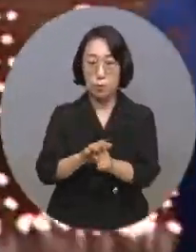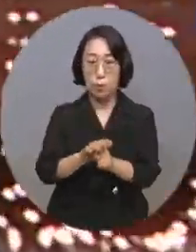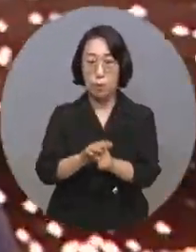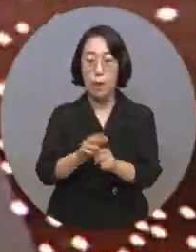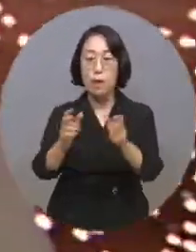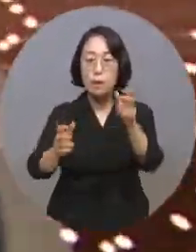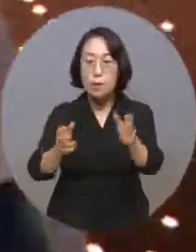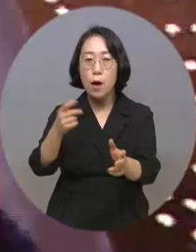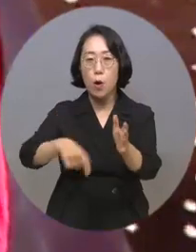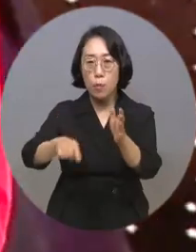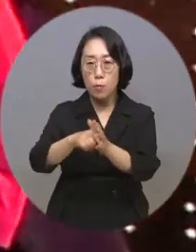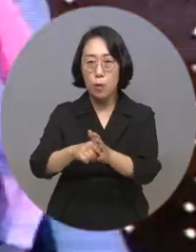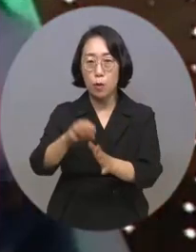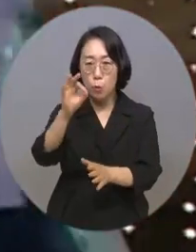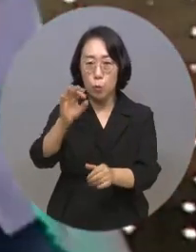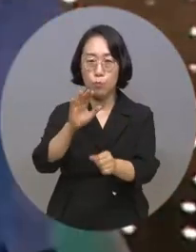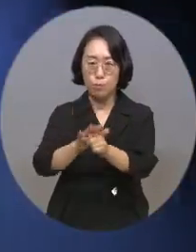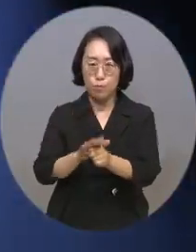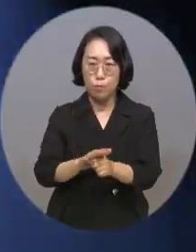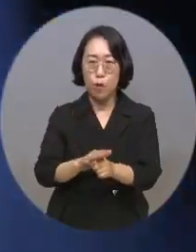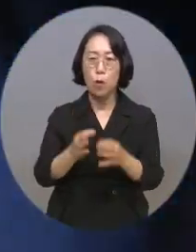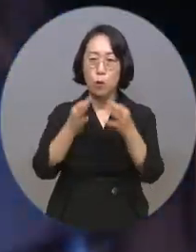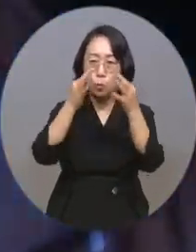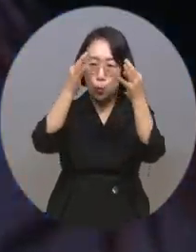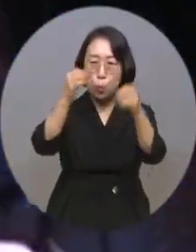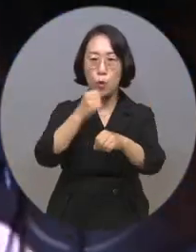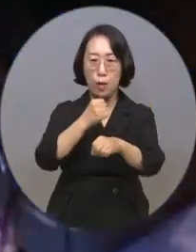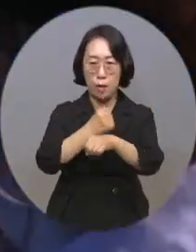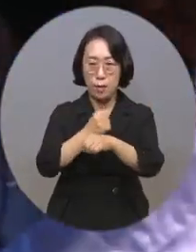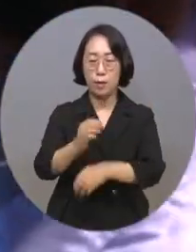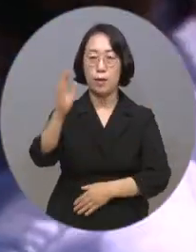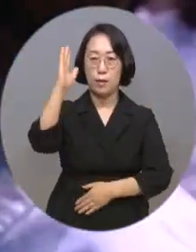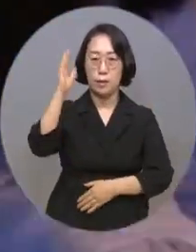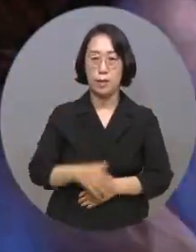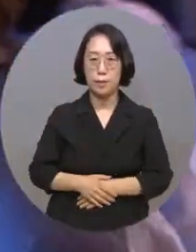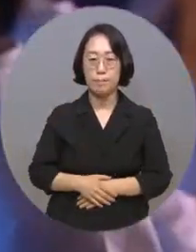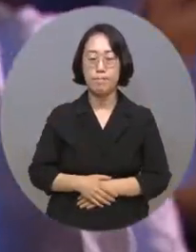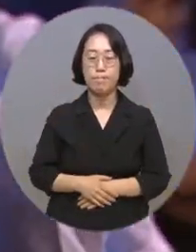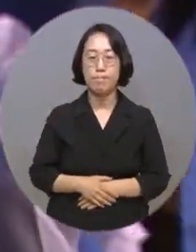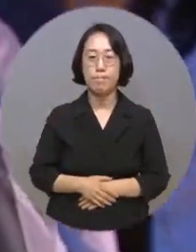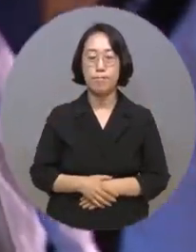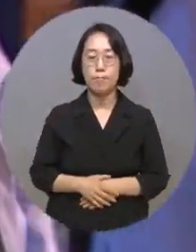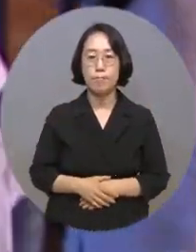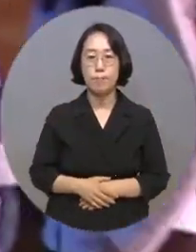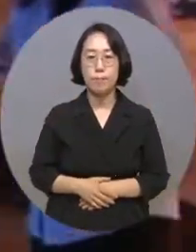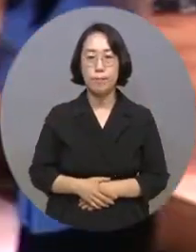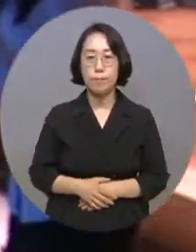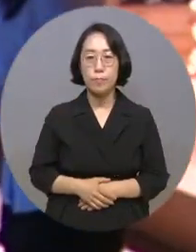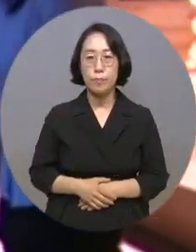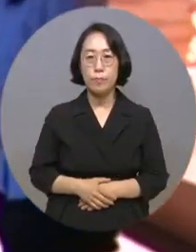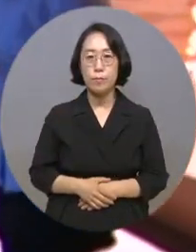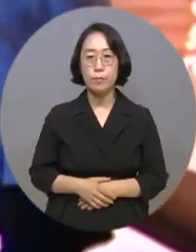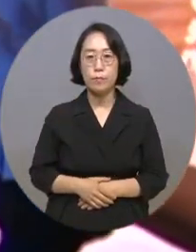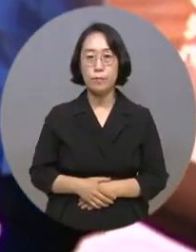확보하기 위해 최선을 다하겠다는 의지를 밝혔습니다 복지 tv 뉴스 d 가 아닙니다